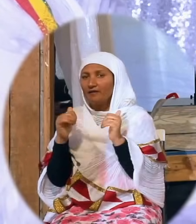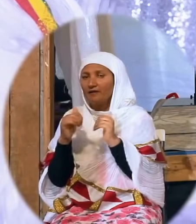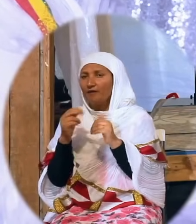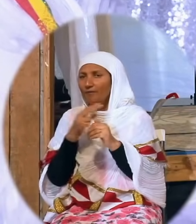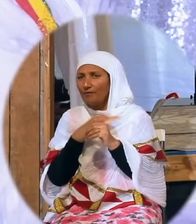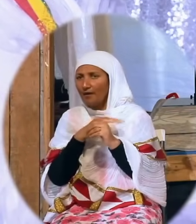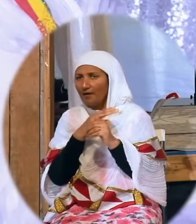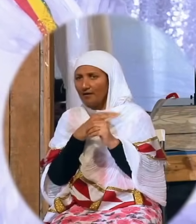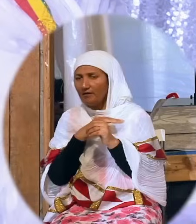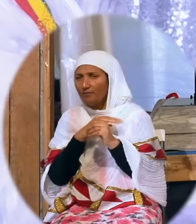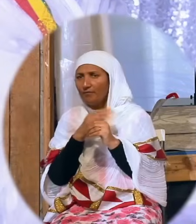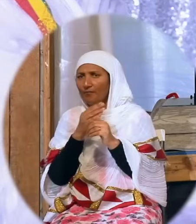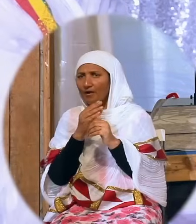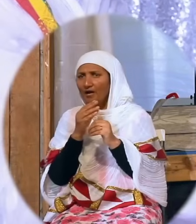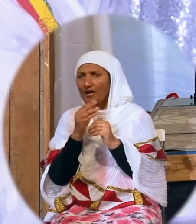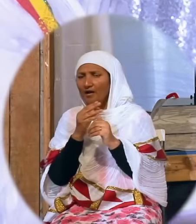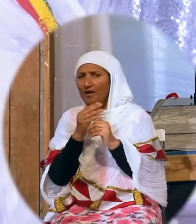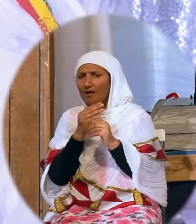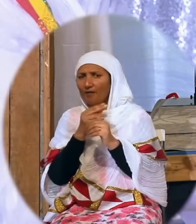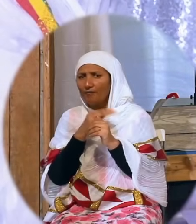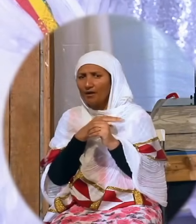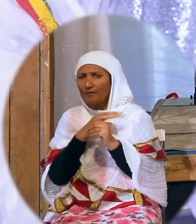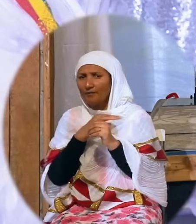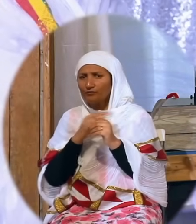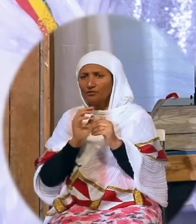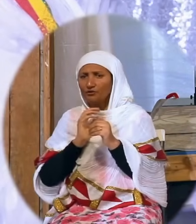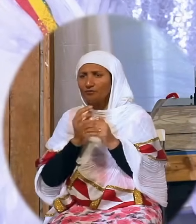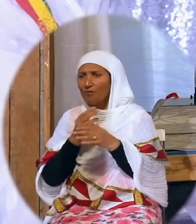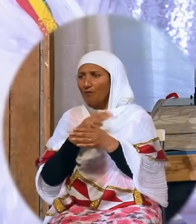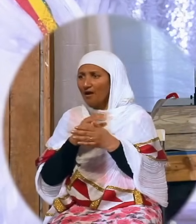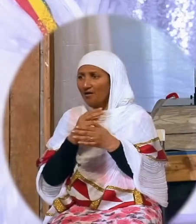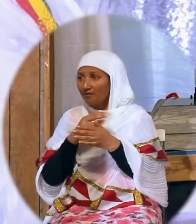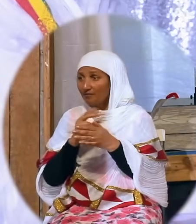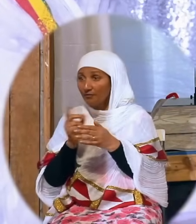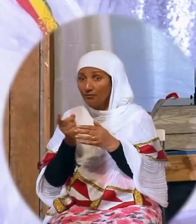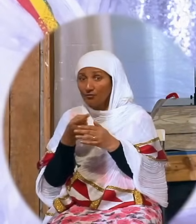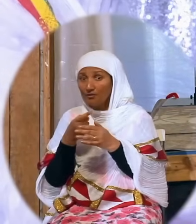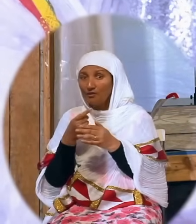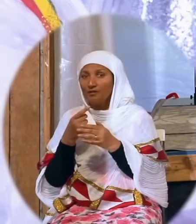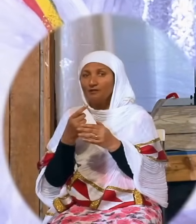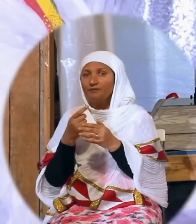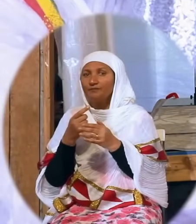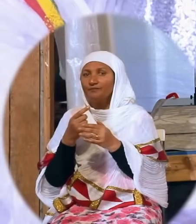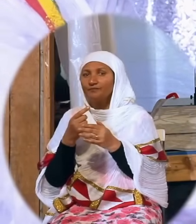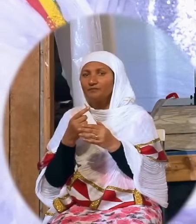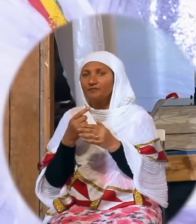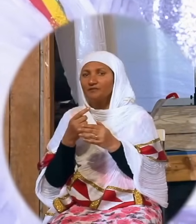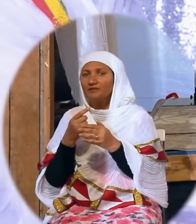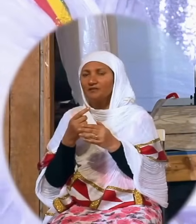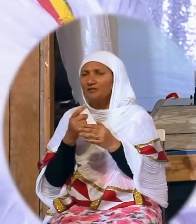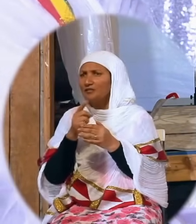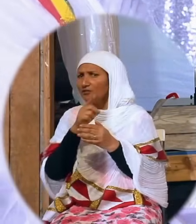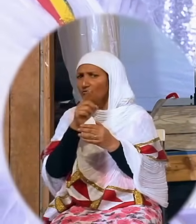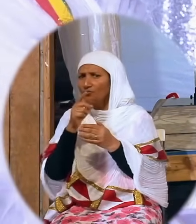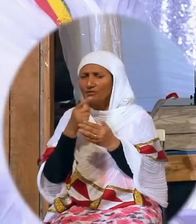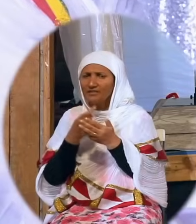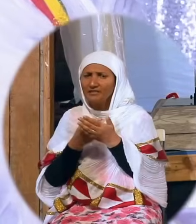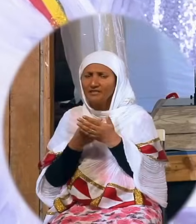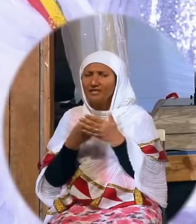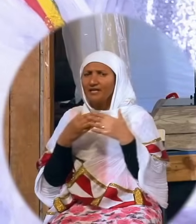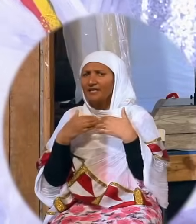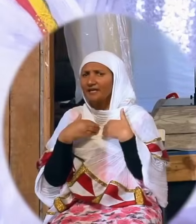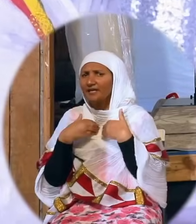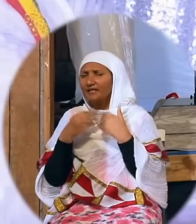በባህልም በምንም በሃይማኖታችንም አንዳችን ወደ አንዳችን በጣም ጠልቀን ምንገባ ነው አያችሁ ነፍሱ ግን በዛ አይነት ስርዓት